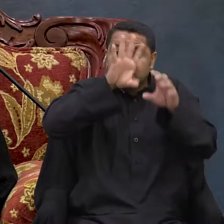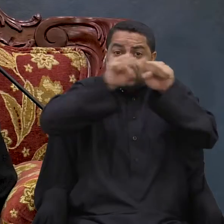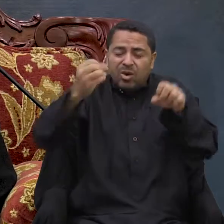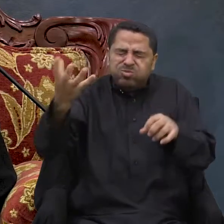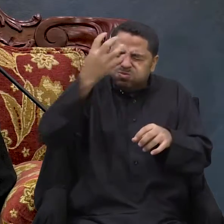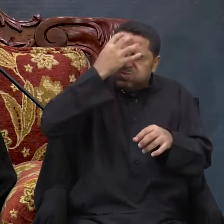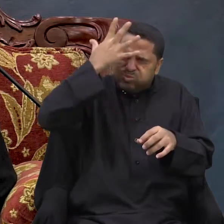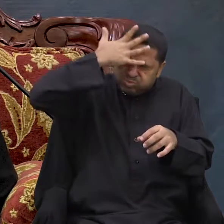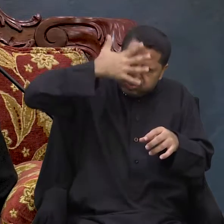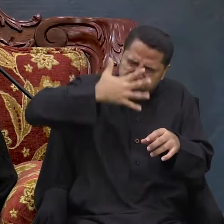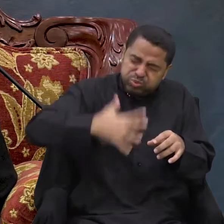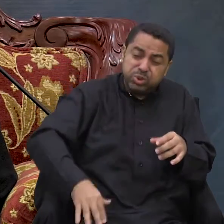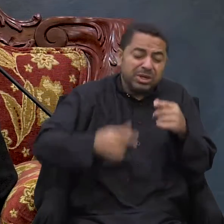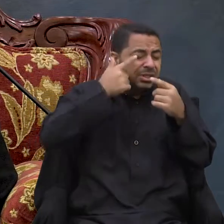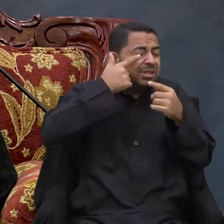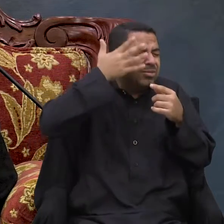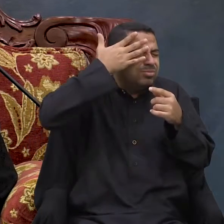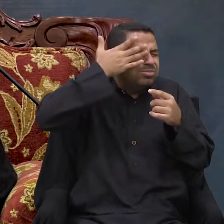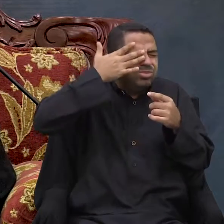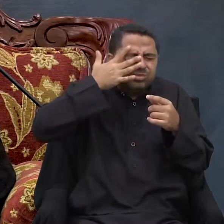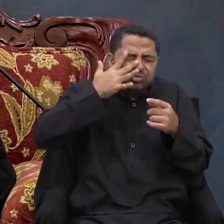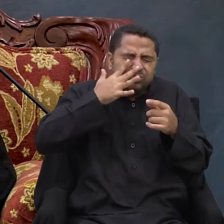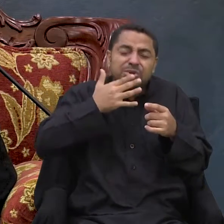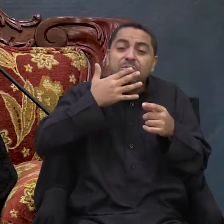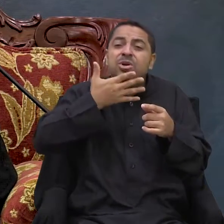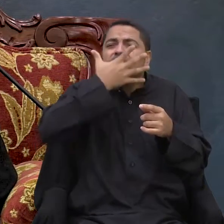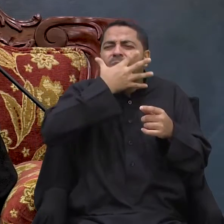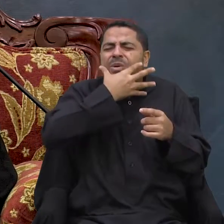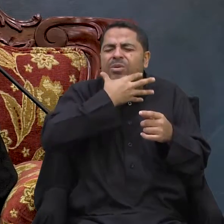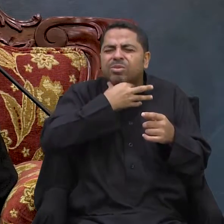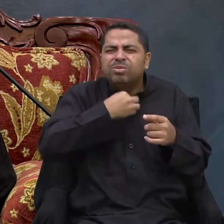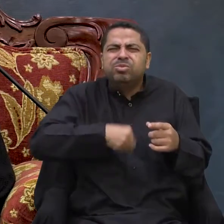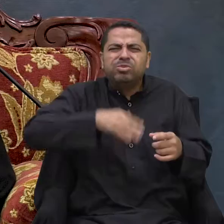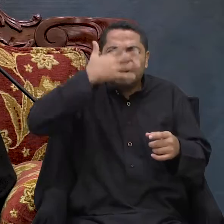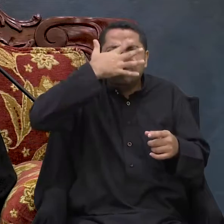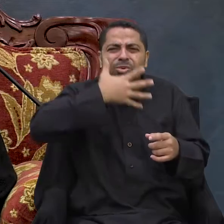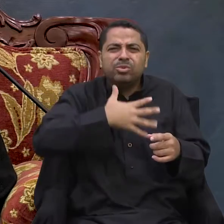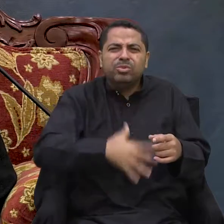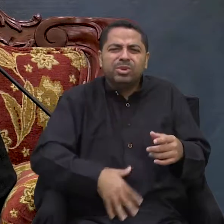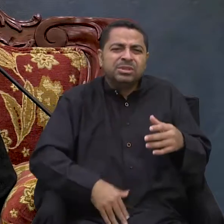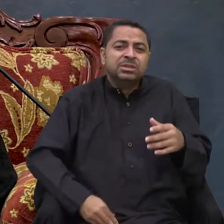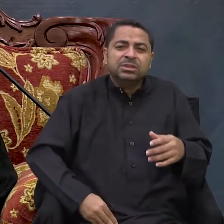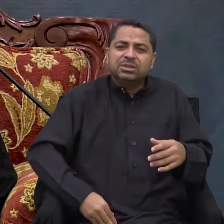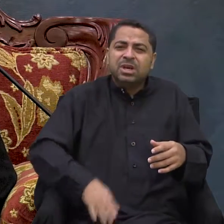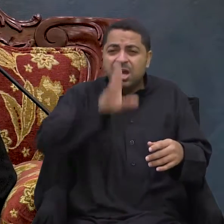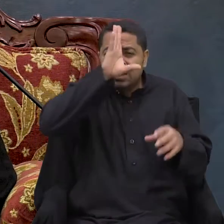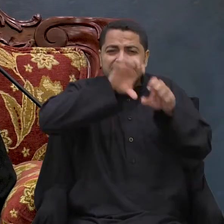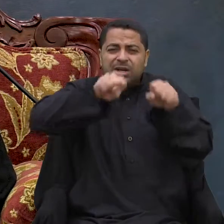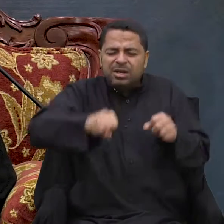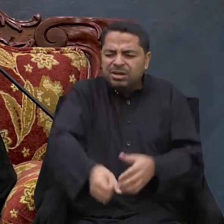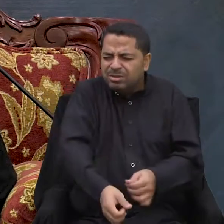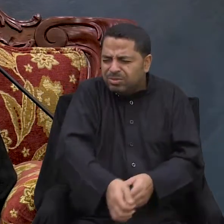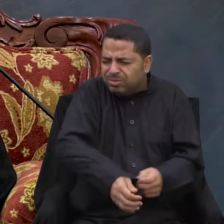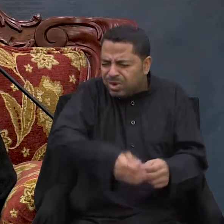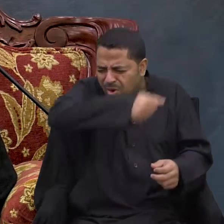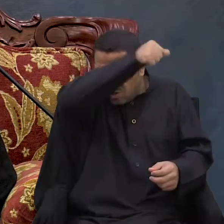سالت على عينه وعلى شيبته، مسحها بطرف